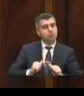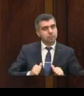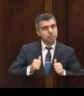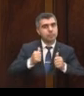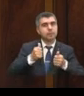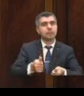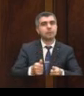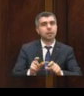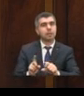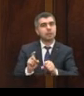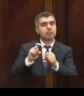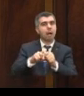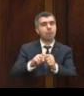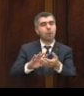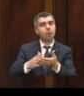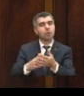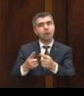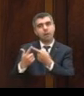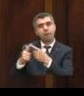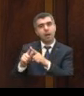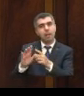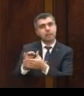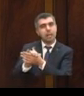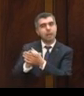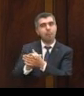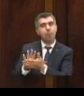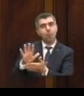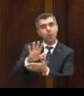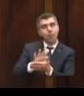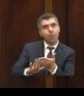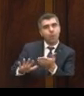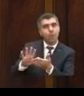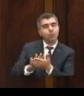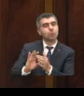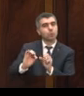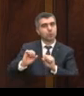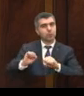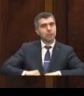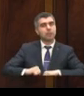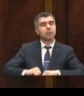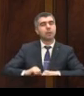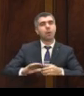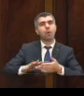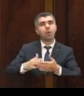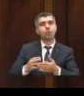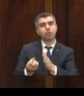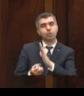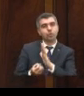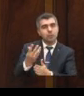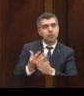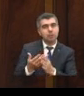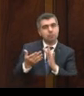مسؤولية في موجة التضامن المجتمعي وفي التفاعل الإيجابي مع المعطى التكنولوجي